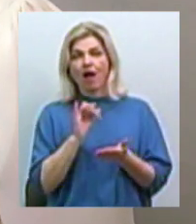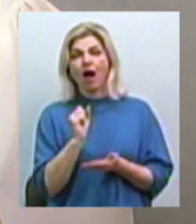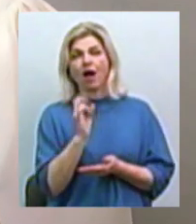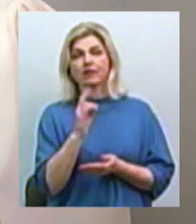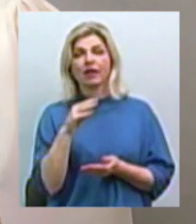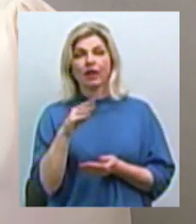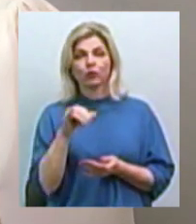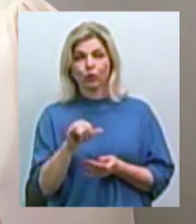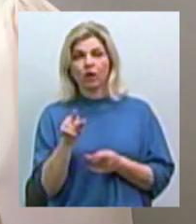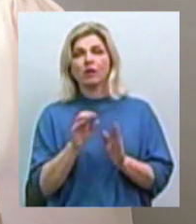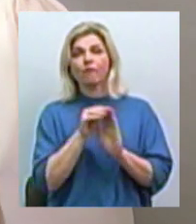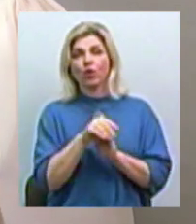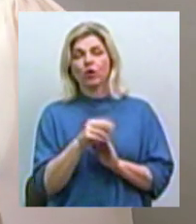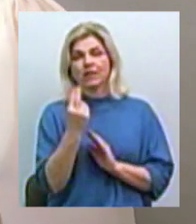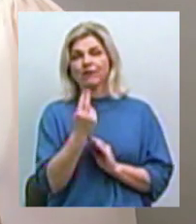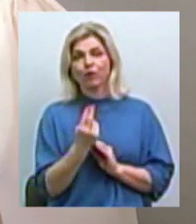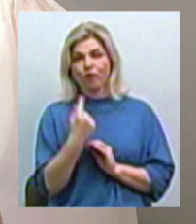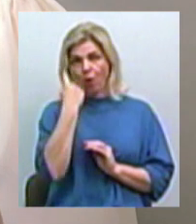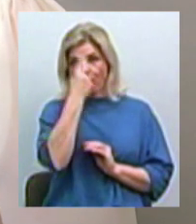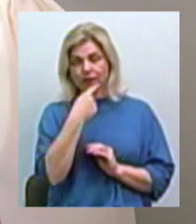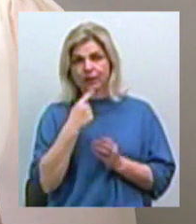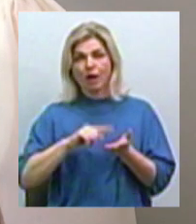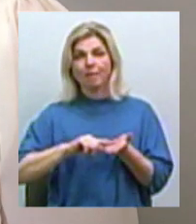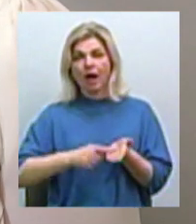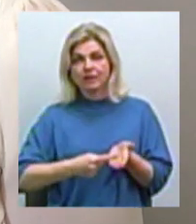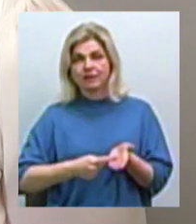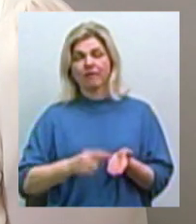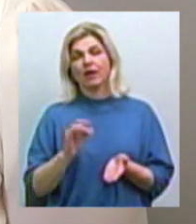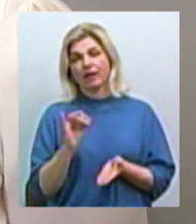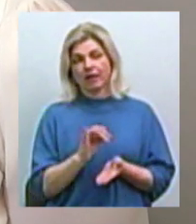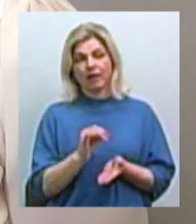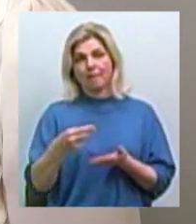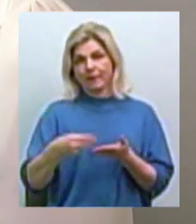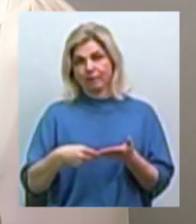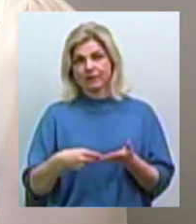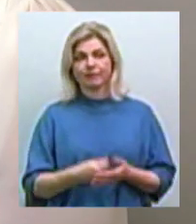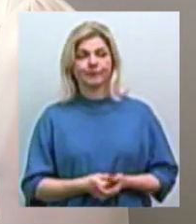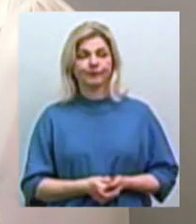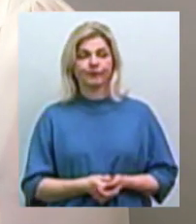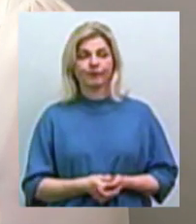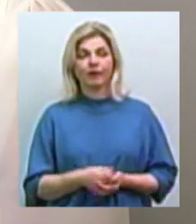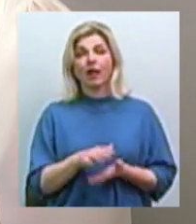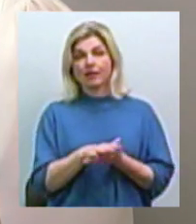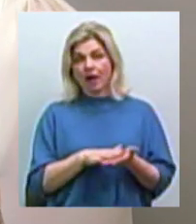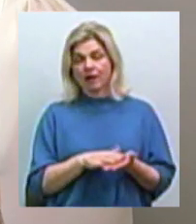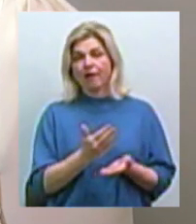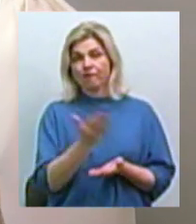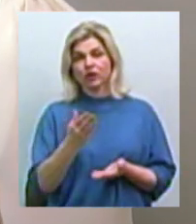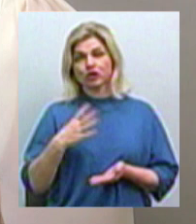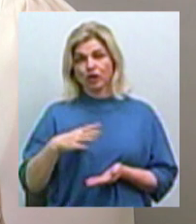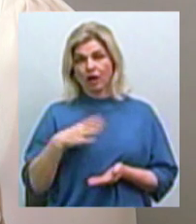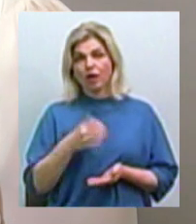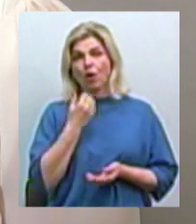ваше відцифроване обличчя, відбитки пальців та підпис. І далі ви чекаєте,